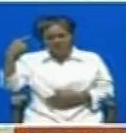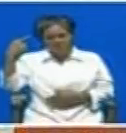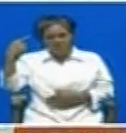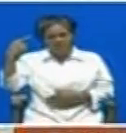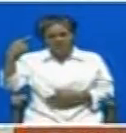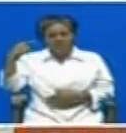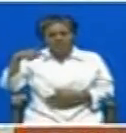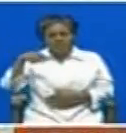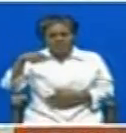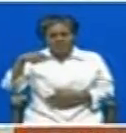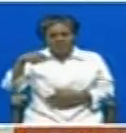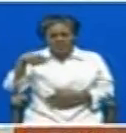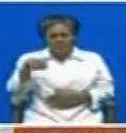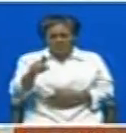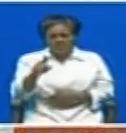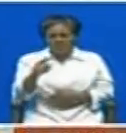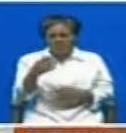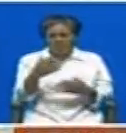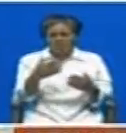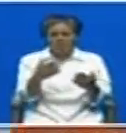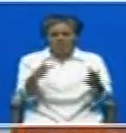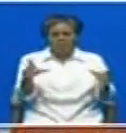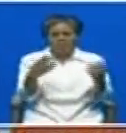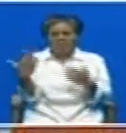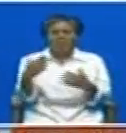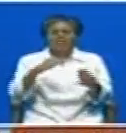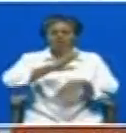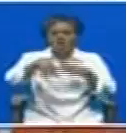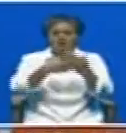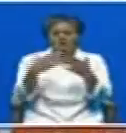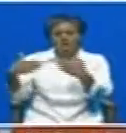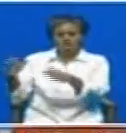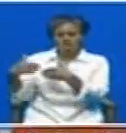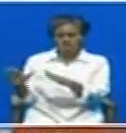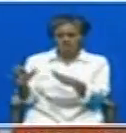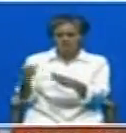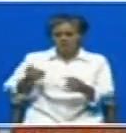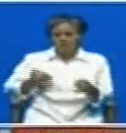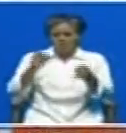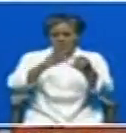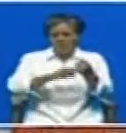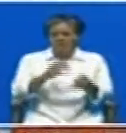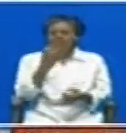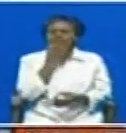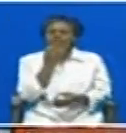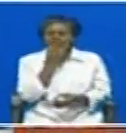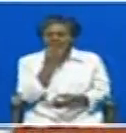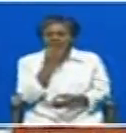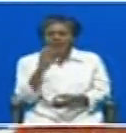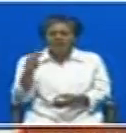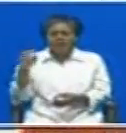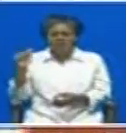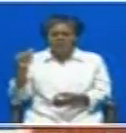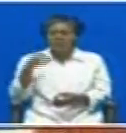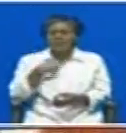Yale dok zote maki yote yakapotea hapo Bibi ya kenyata mamaaungetaka